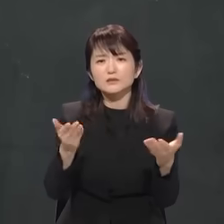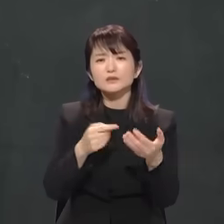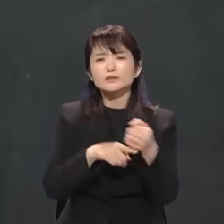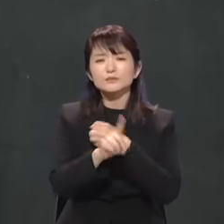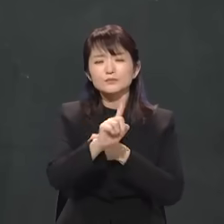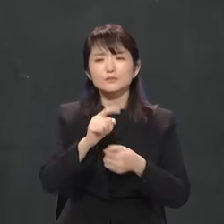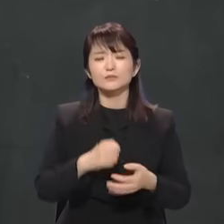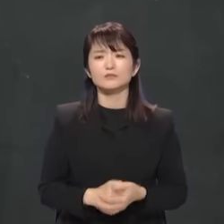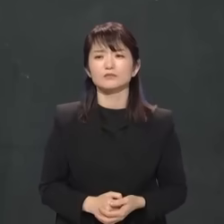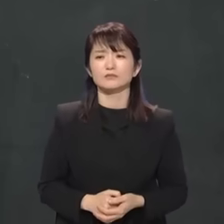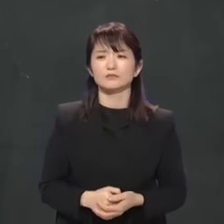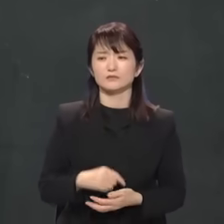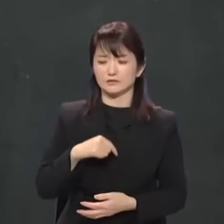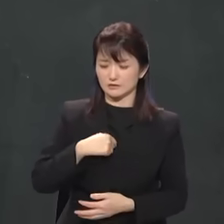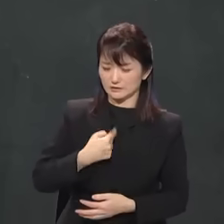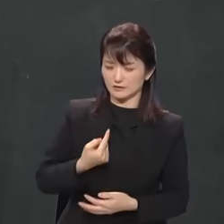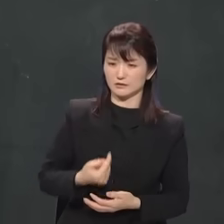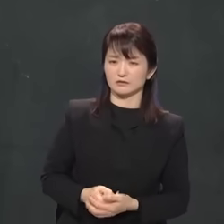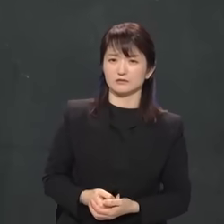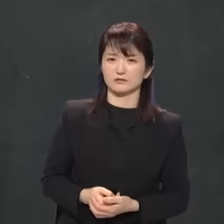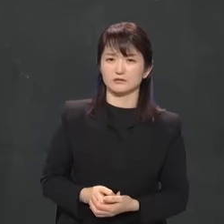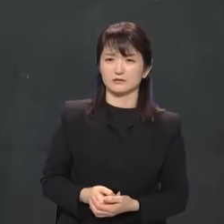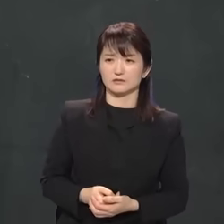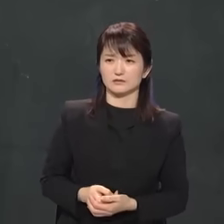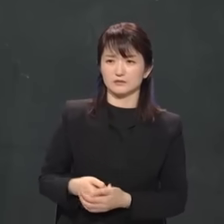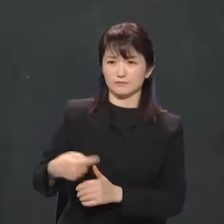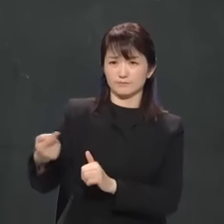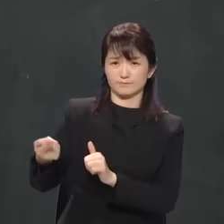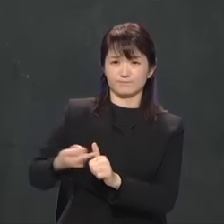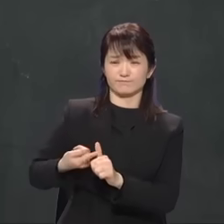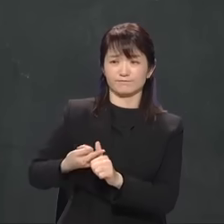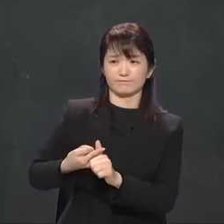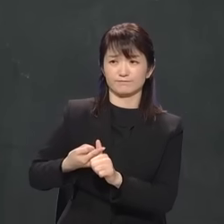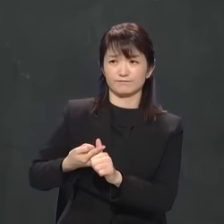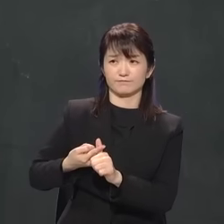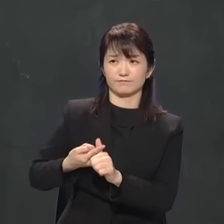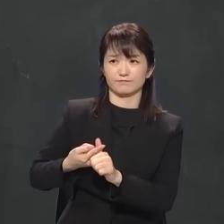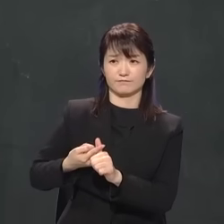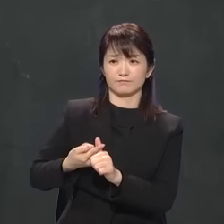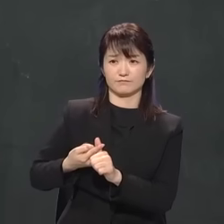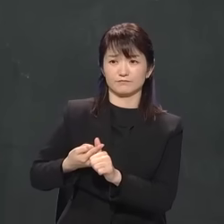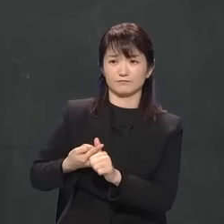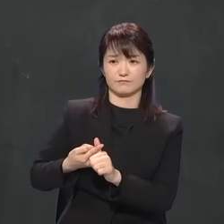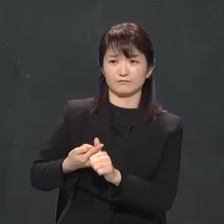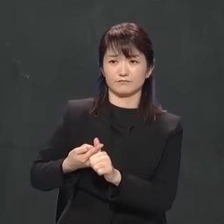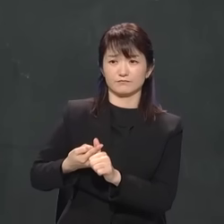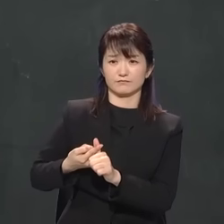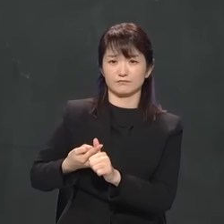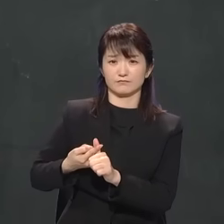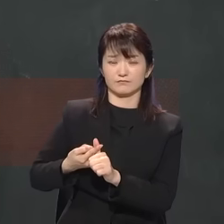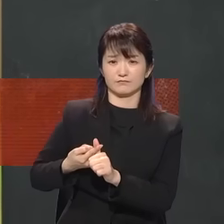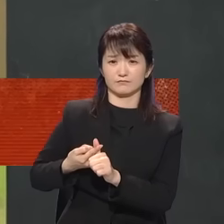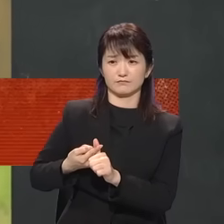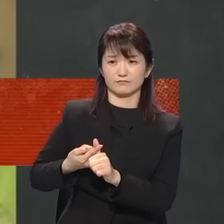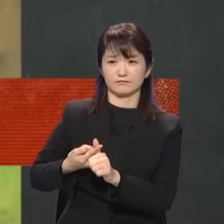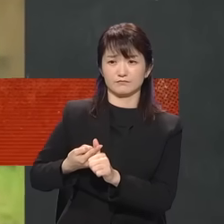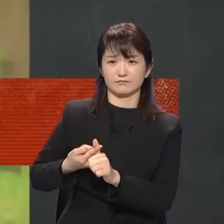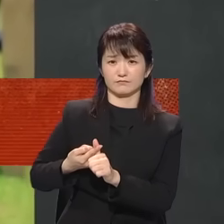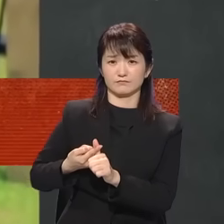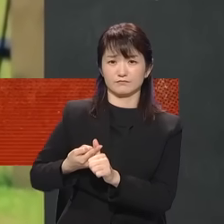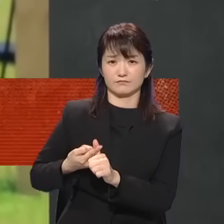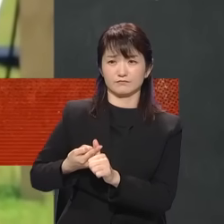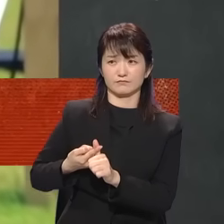오히려 자신을 그런 식으로 자신을 그렇게 욕먹게 만들면 무서운 얘기를 합니다 그러다가 곧 복도에서